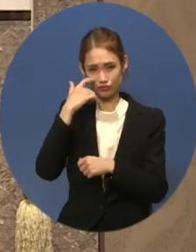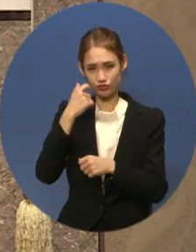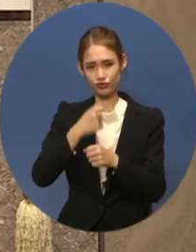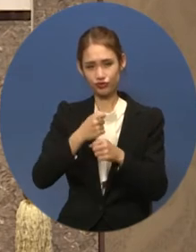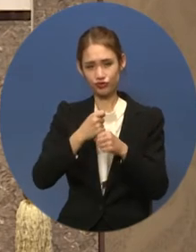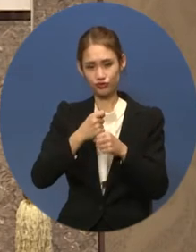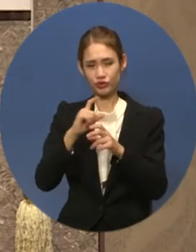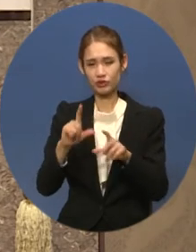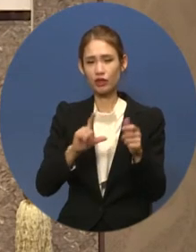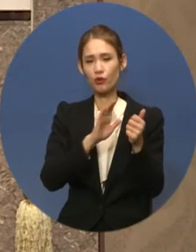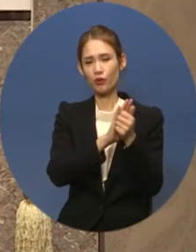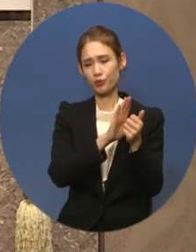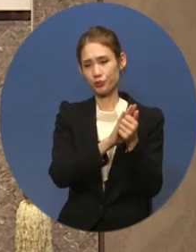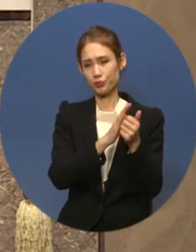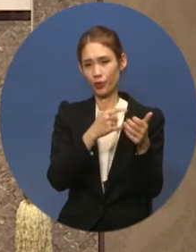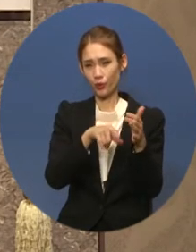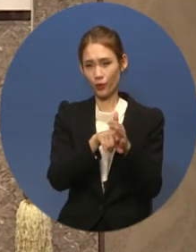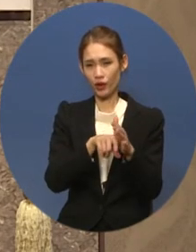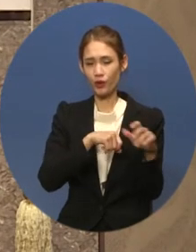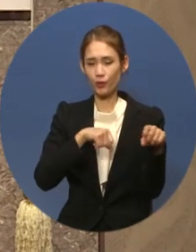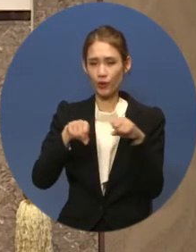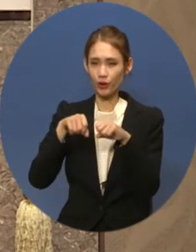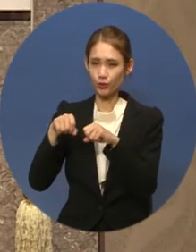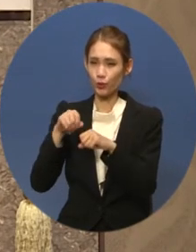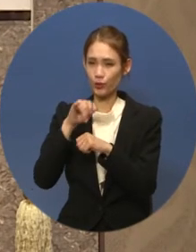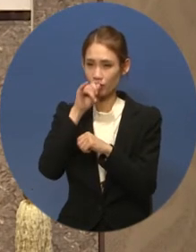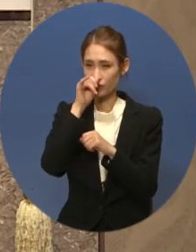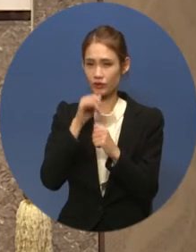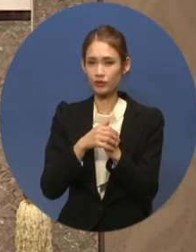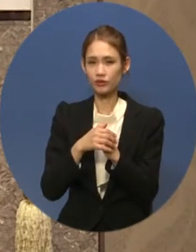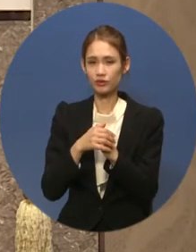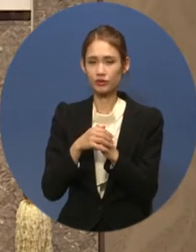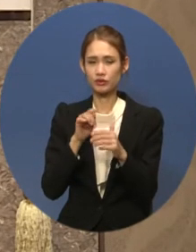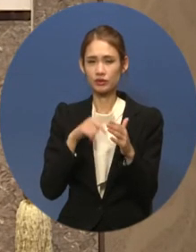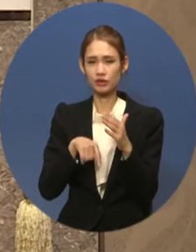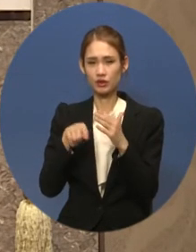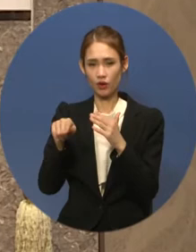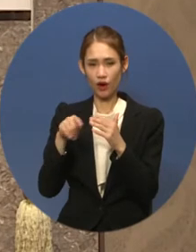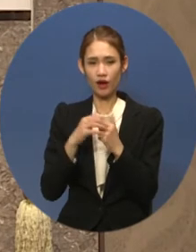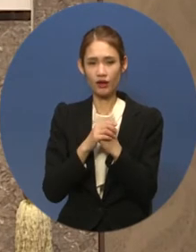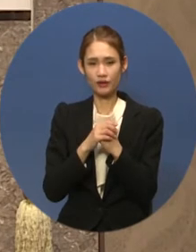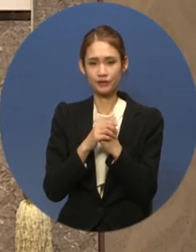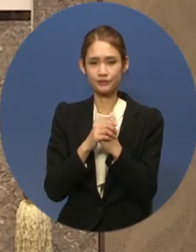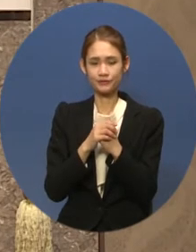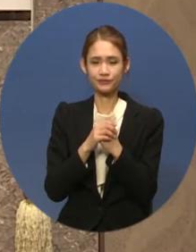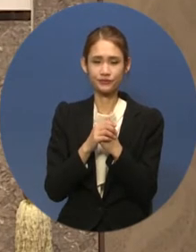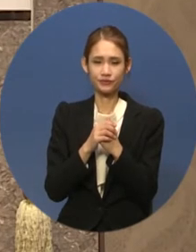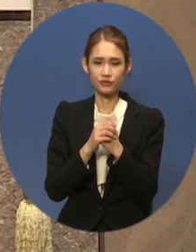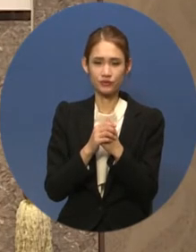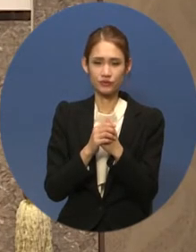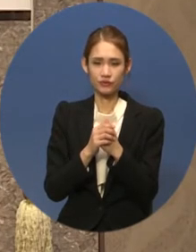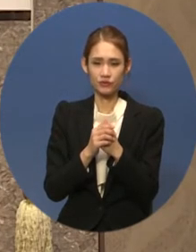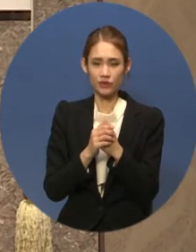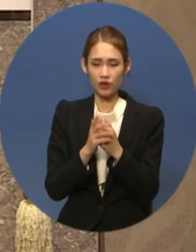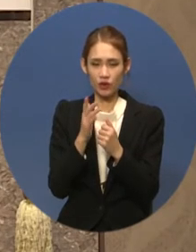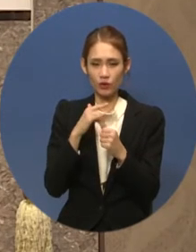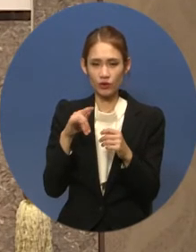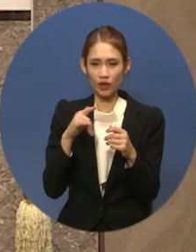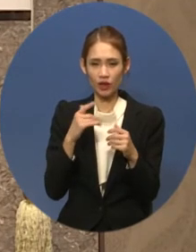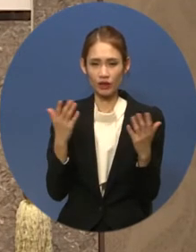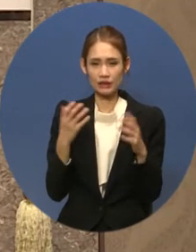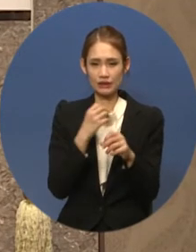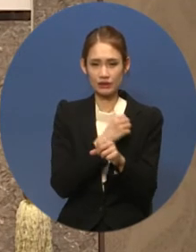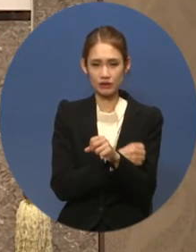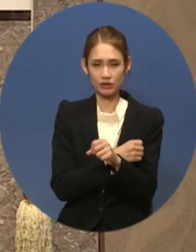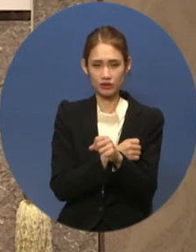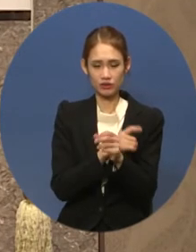생활을 유지 하실 수 있도록 지원하는 활동들을 했고요 도표 외에도 우리 공단 노사가 서로 간에